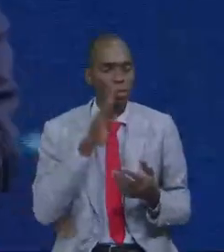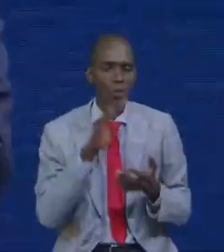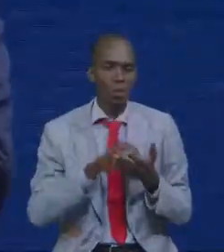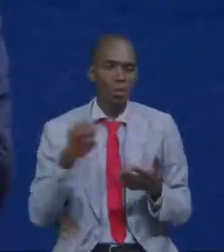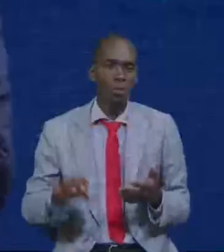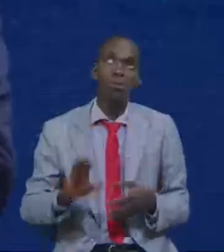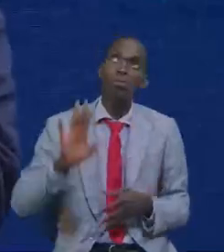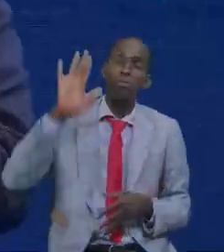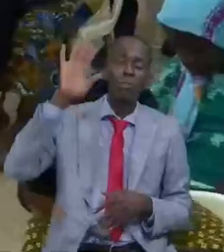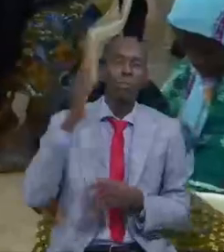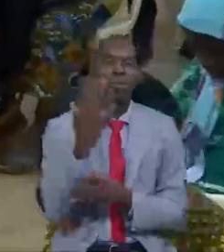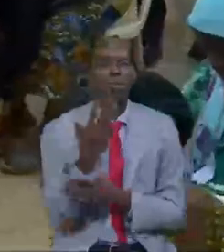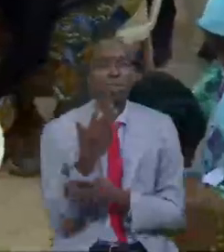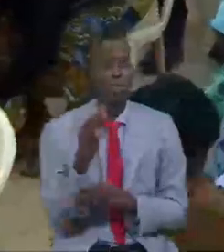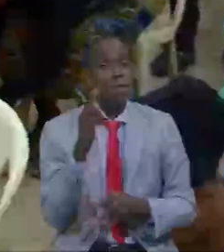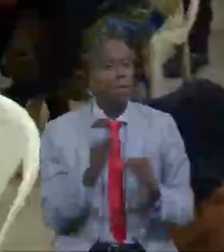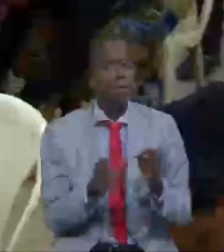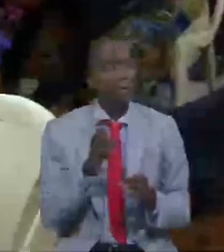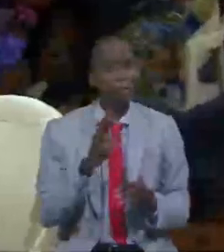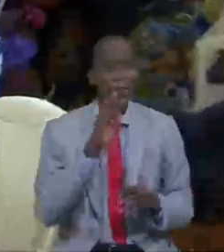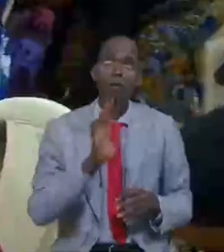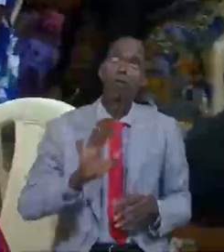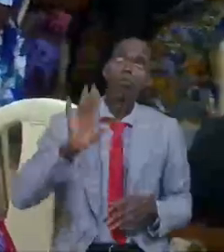main. Si tu lèves la main.